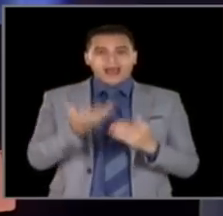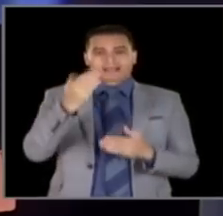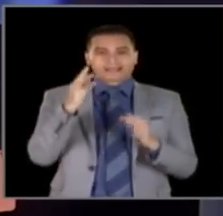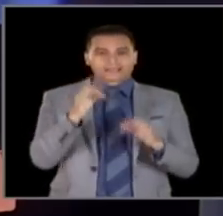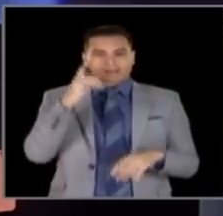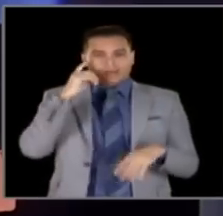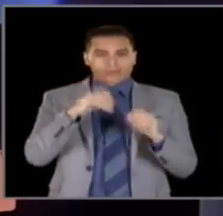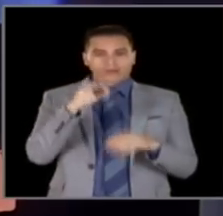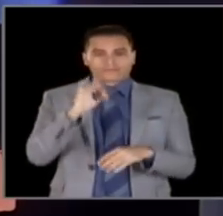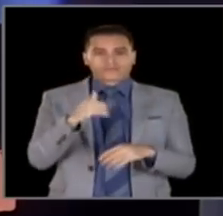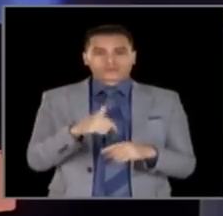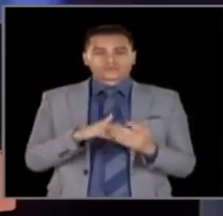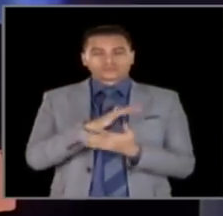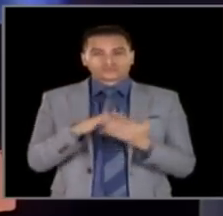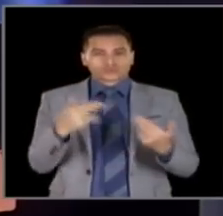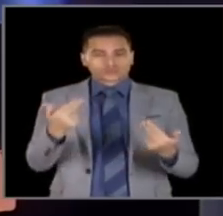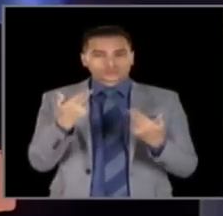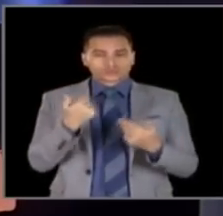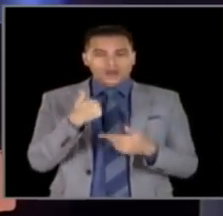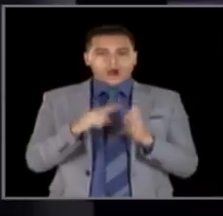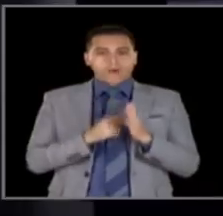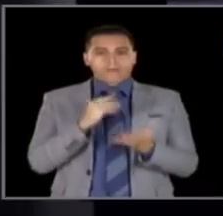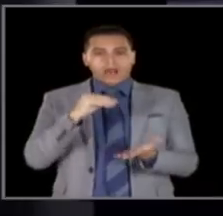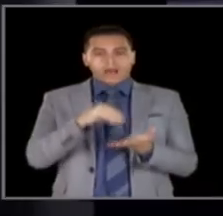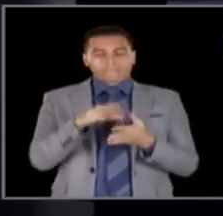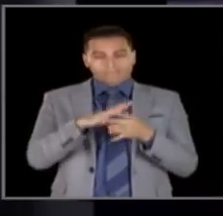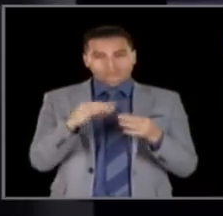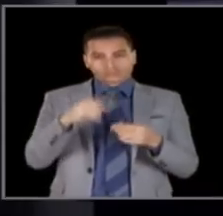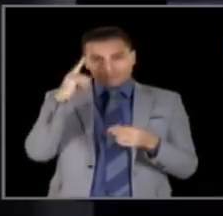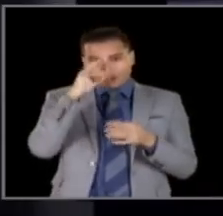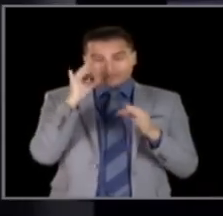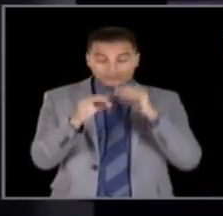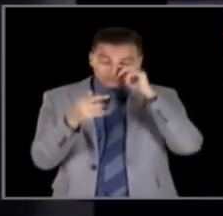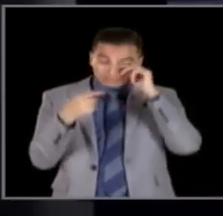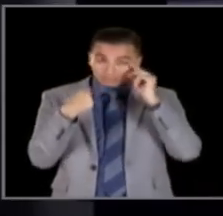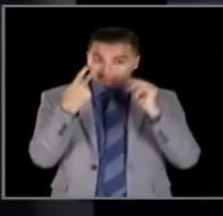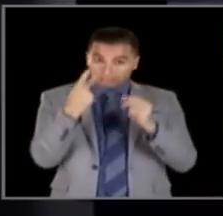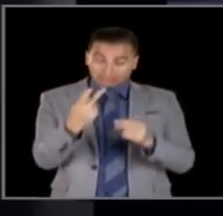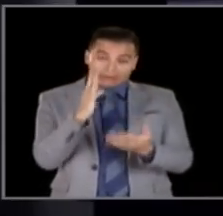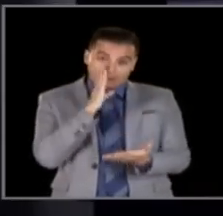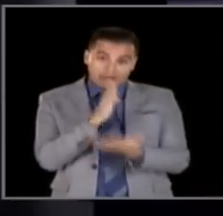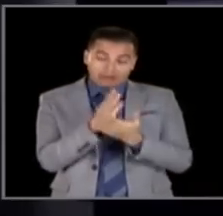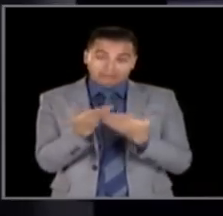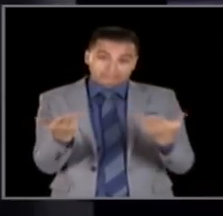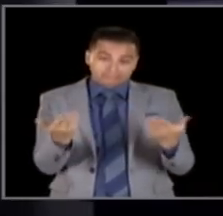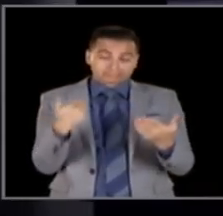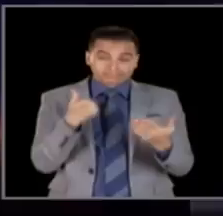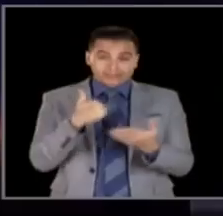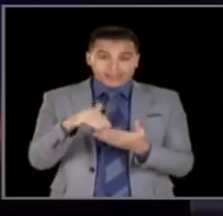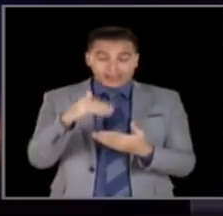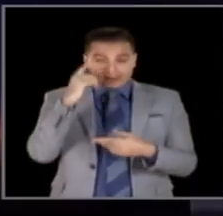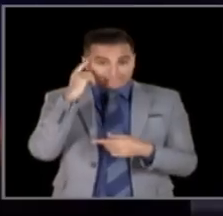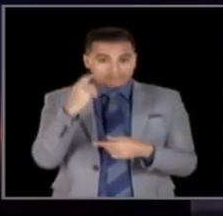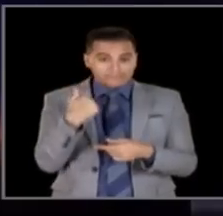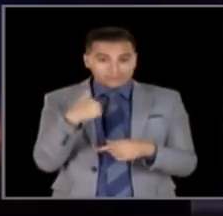احنا من الأجواء وأجواء الاستديو أول مرة نتحط في الموقف اللي احنا كنا فيه. لا أنا داخلة مش حاسه ان انا مش مجمعه